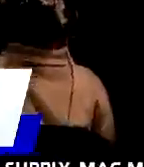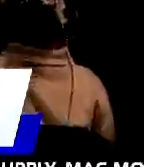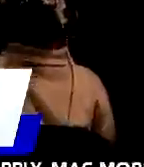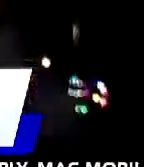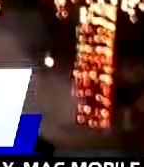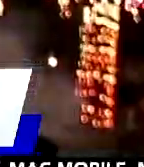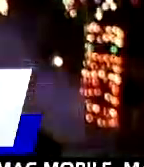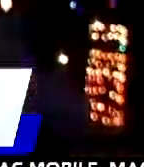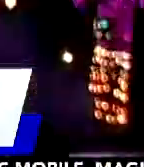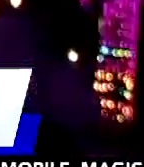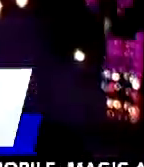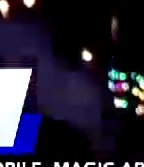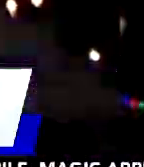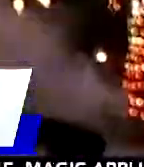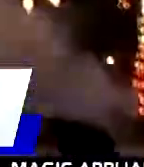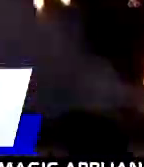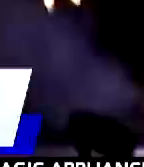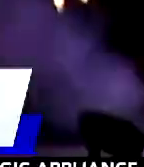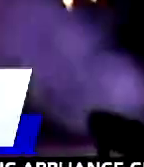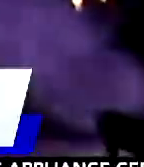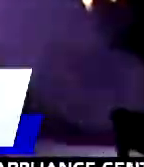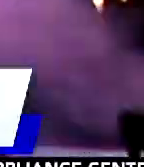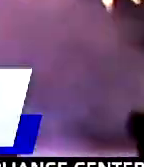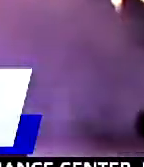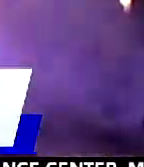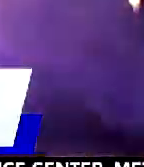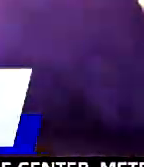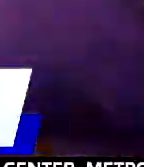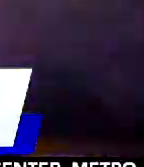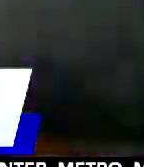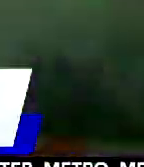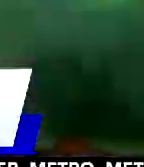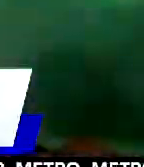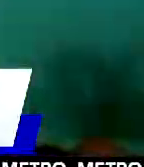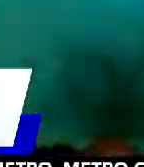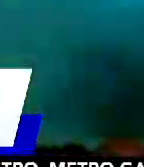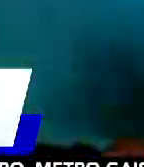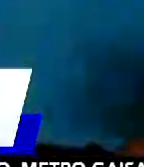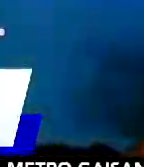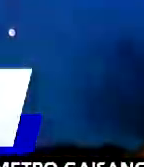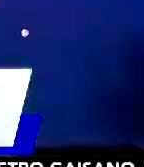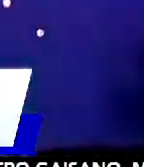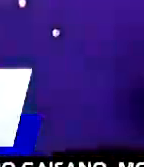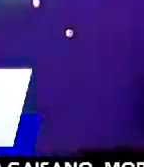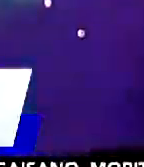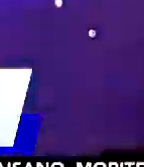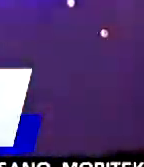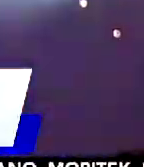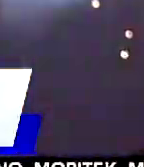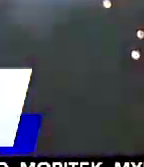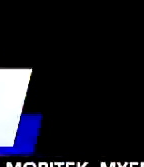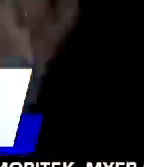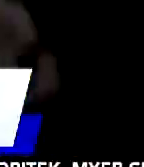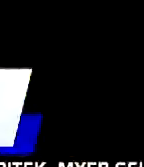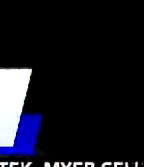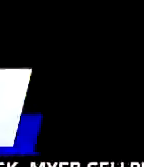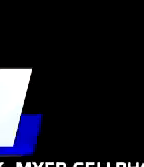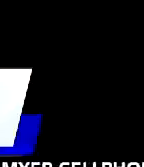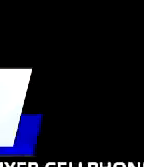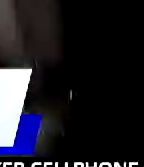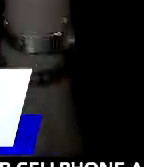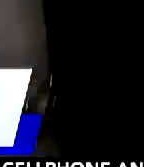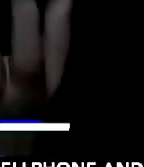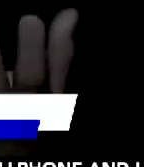of Light Show simula alas 6 hanggang alas 10 ng gabi, araw-araw hanggang 8 ng Enero sa susunod na taon. We're